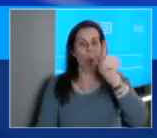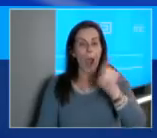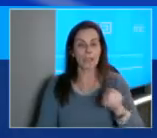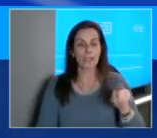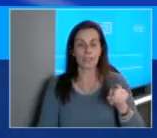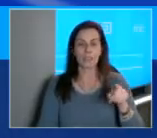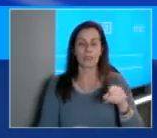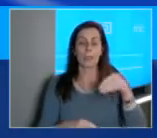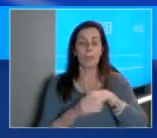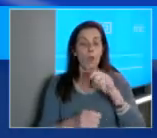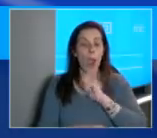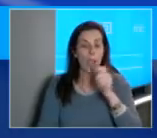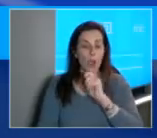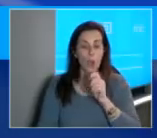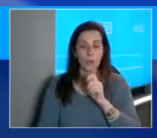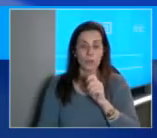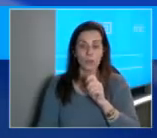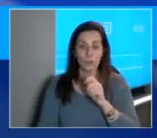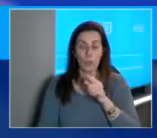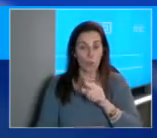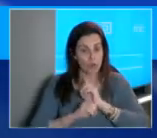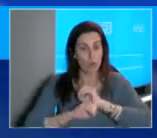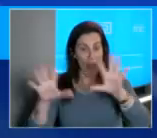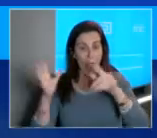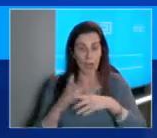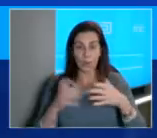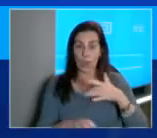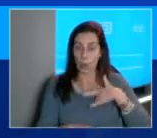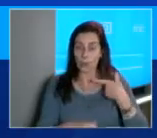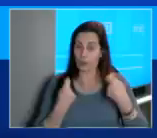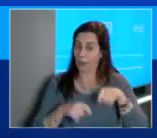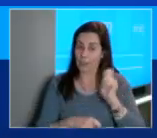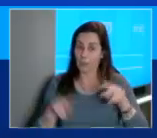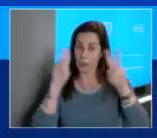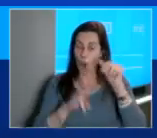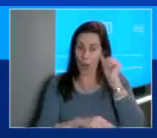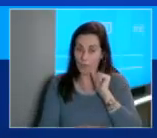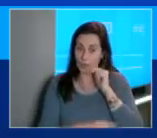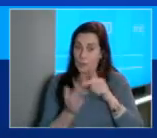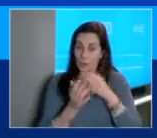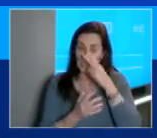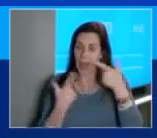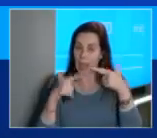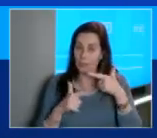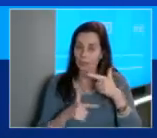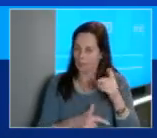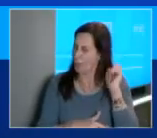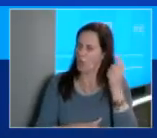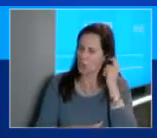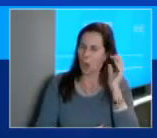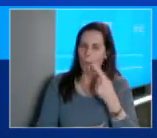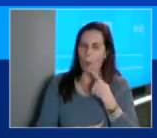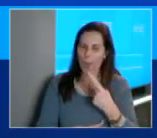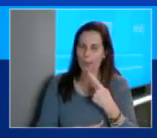מתוך הרעיון הזה. הוא שלח את ההקלטות האלה לקבוצת הוואטסאפ של חברי הכנסת בכחול לבן, כדי לנסות להסביר אותו. אני מציע שנשמע